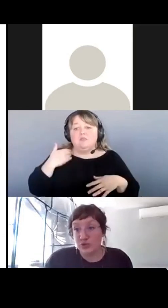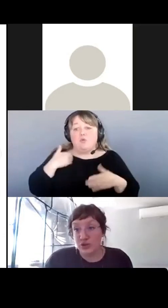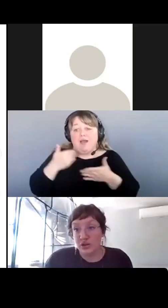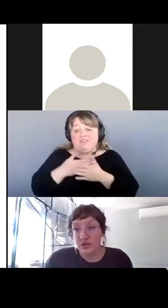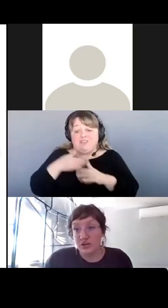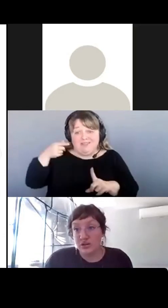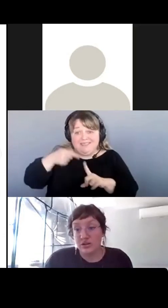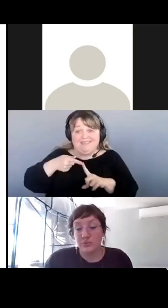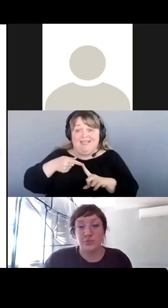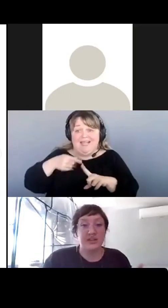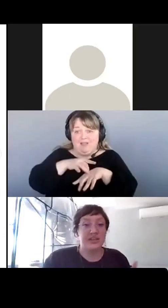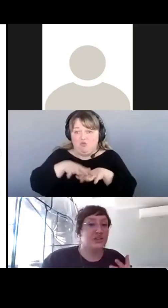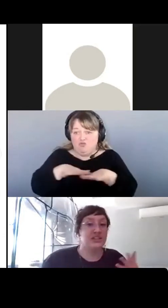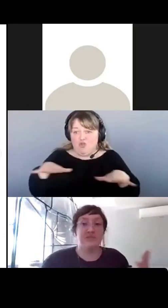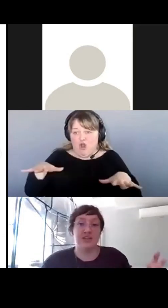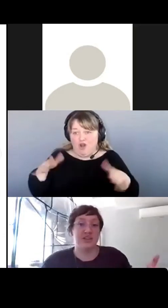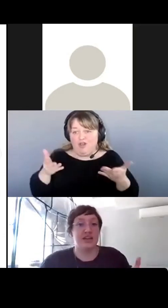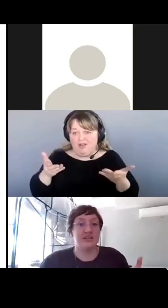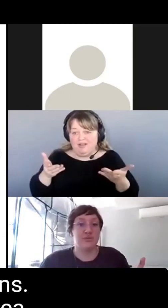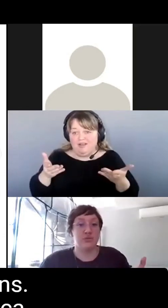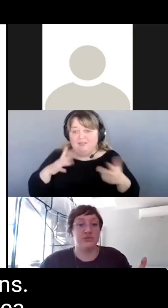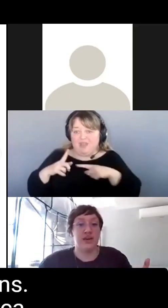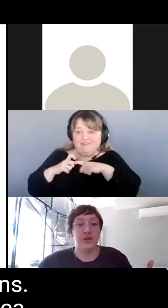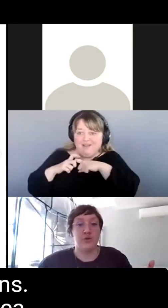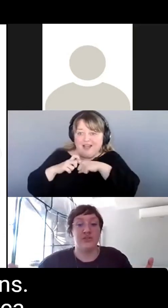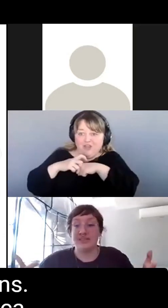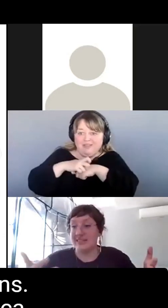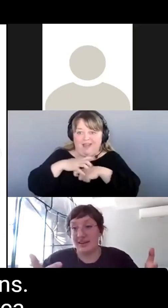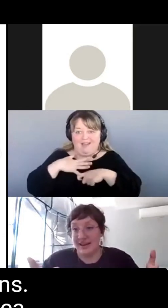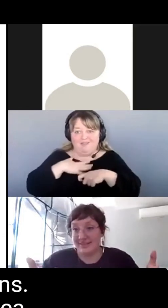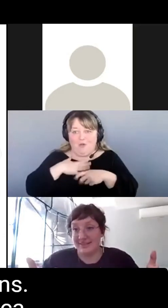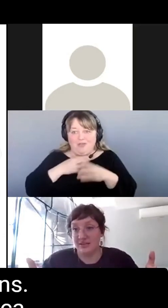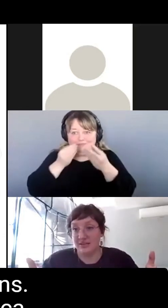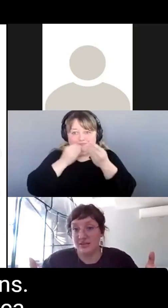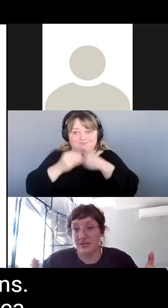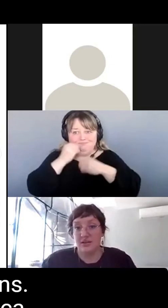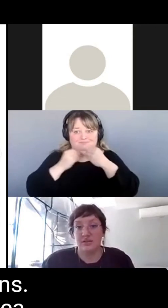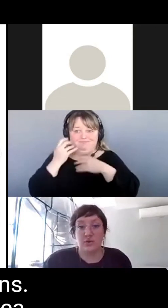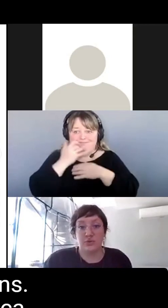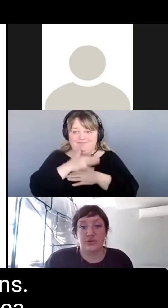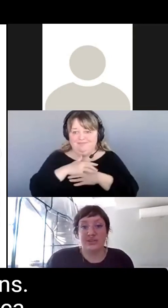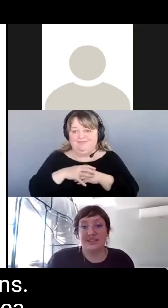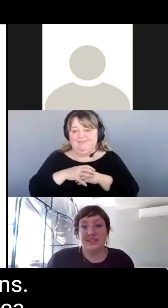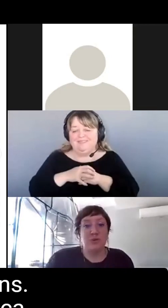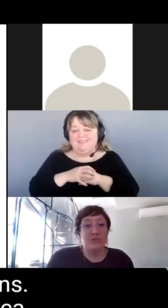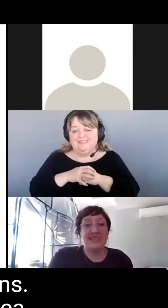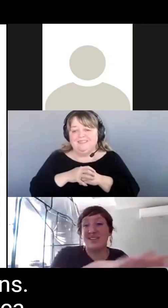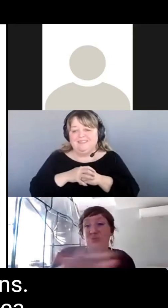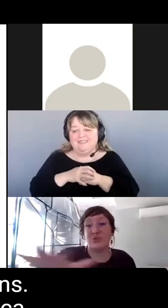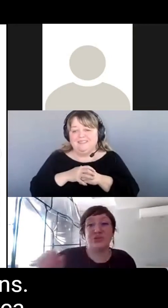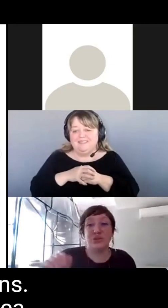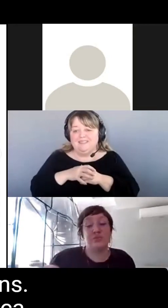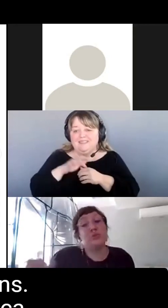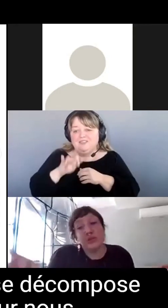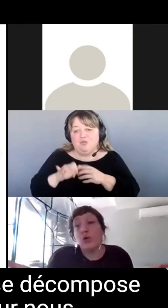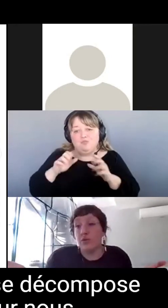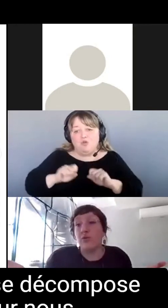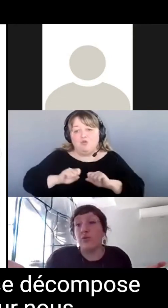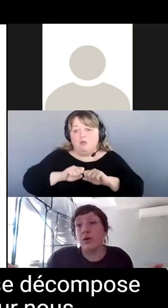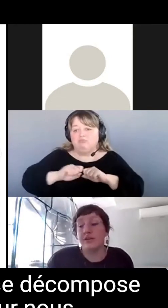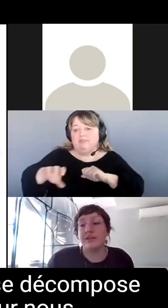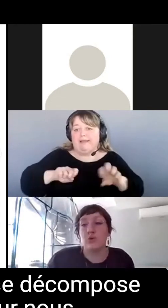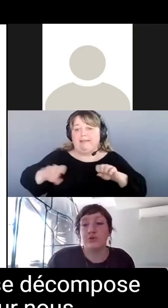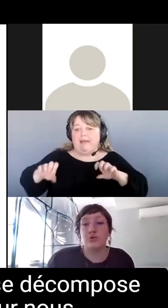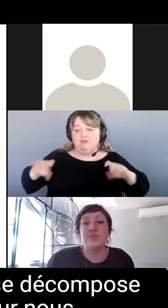directement au sol. Puis, il y a des vers de terre qui vont se faire un festin là-dedans. Donc, c'est simplement d'étendre ça. Puis oui, on